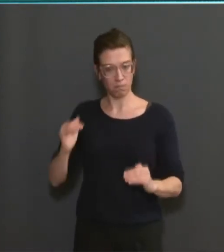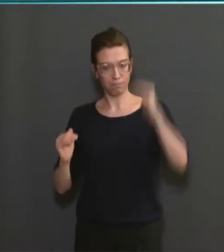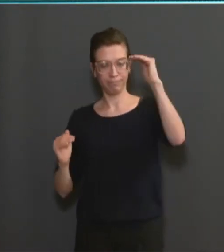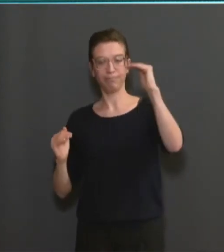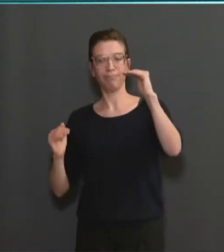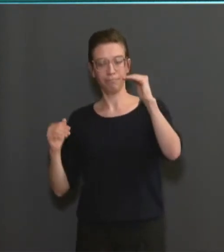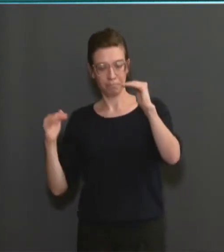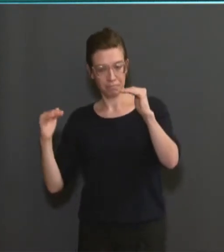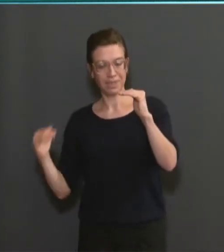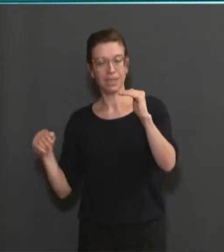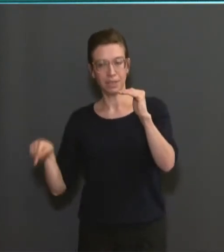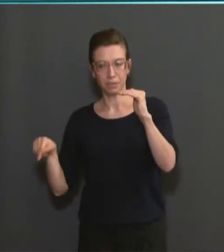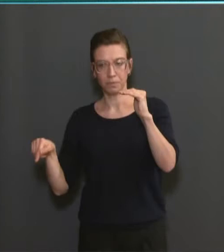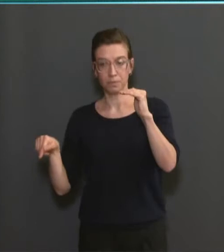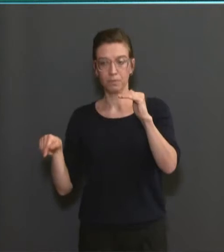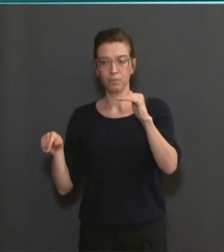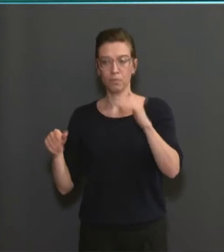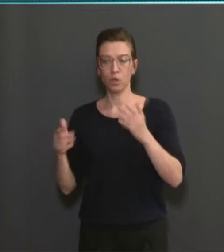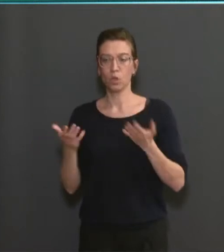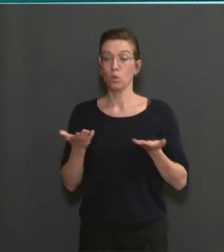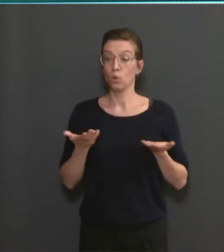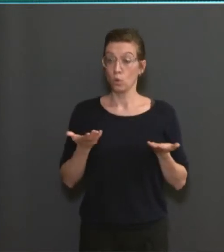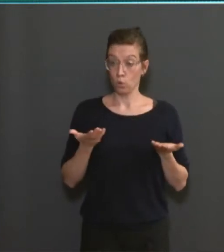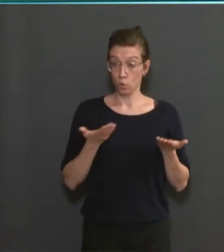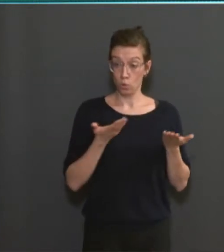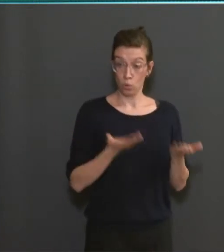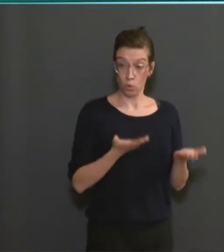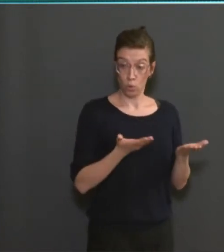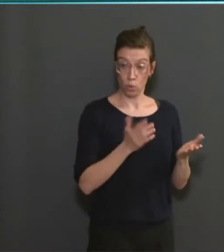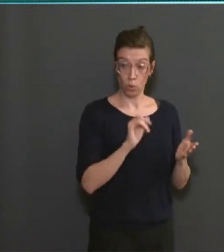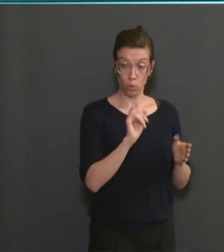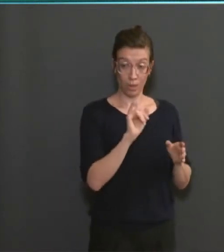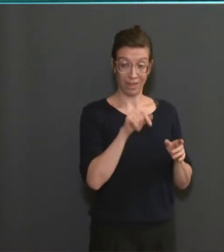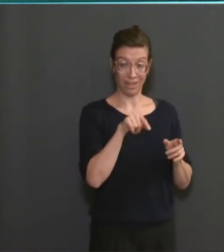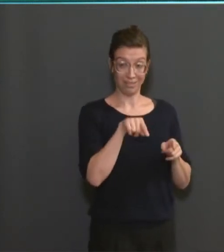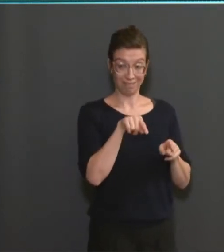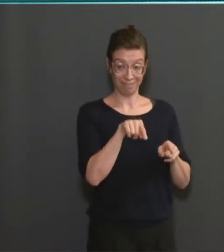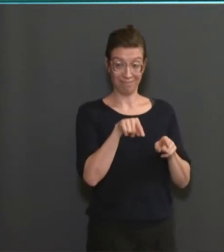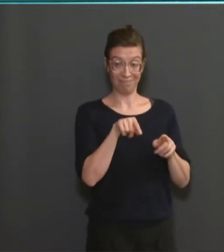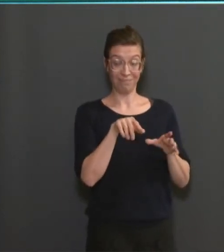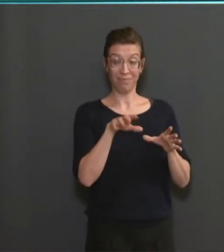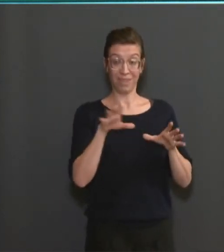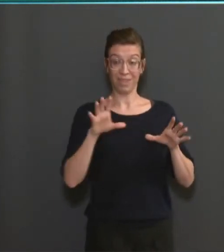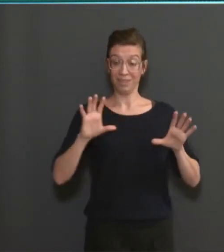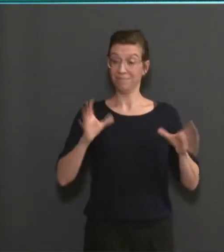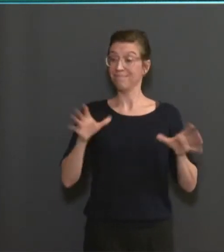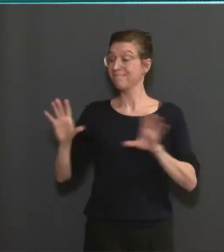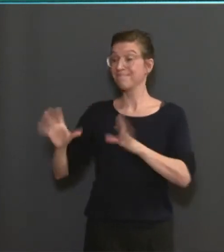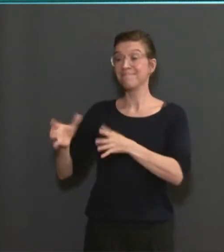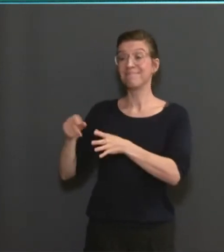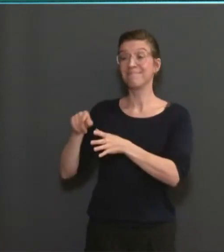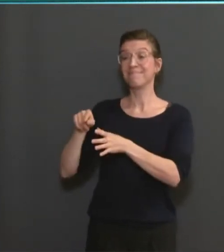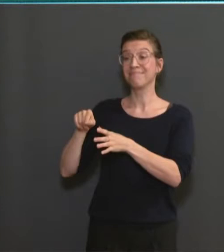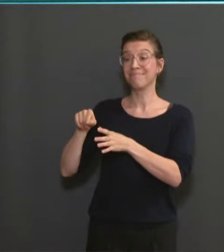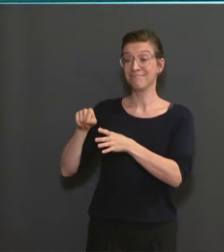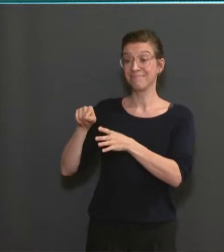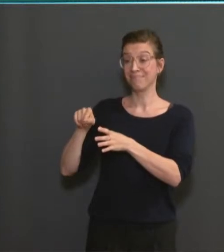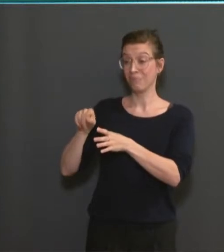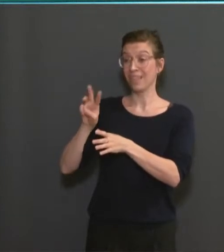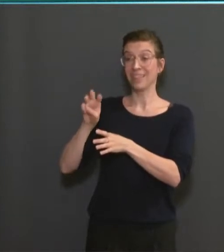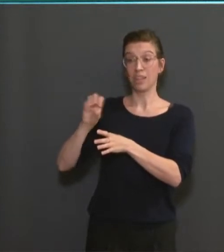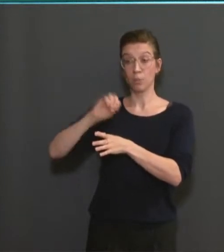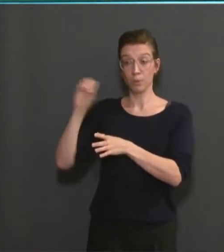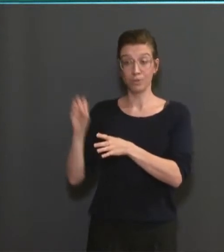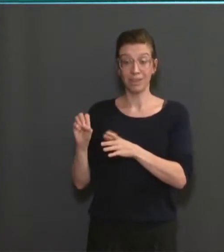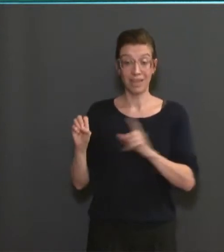In deze tweede golf bedraagt dat bijna 30% van de patiënten, terwijl dat in de eerste golf